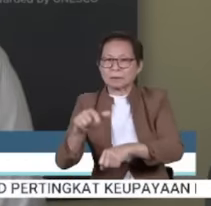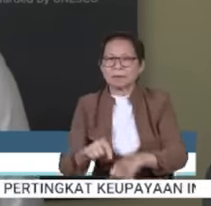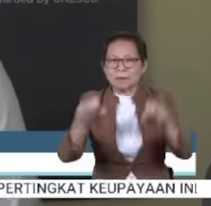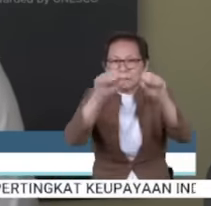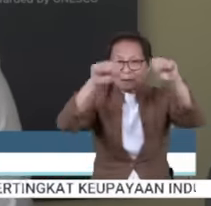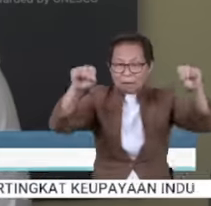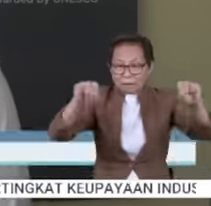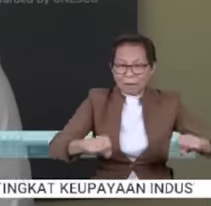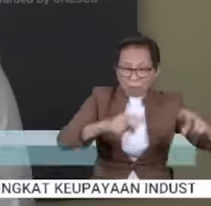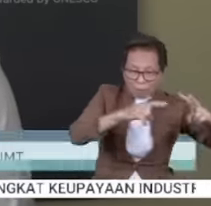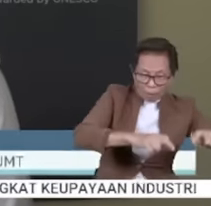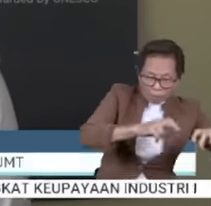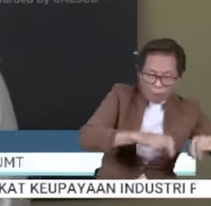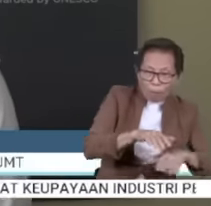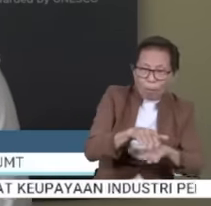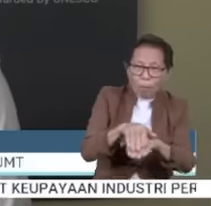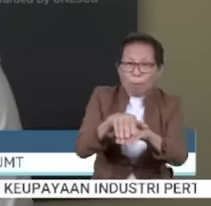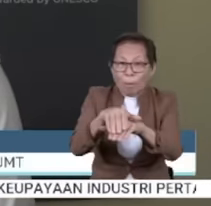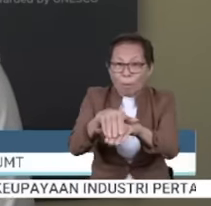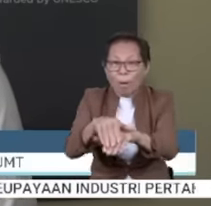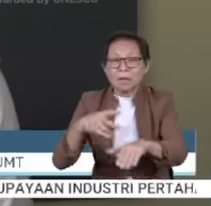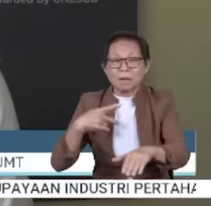penyidikan alami